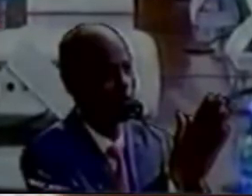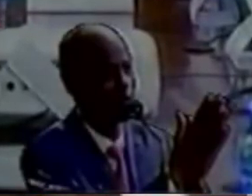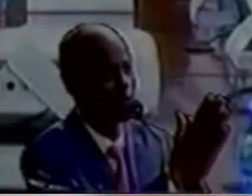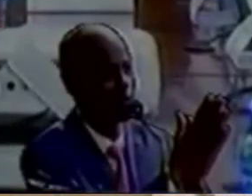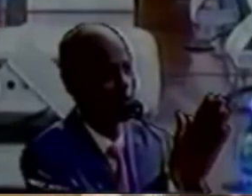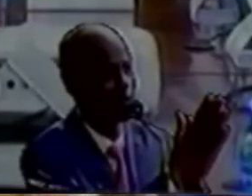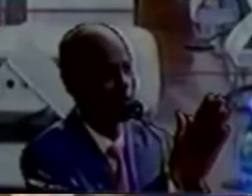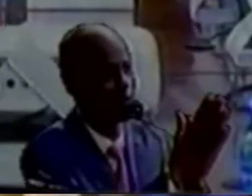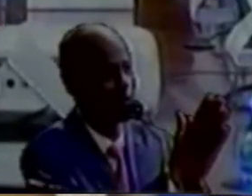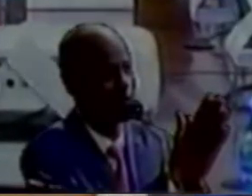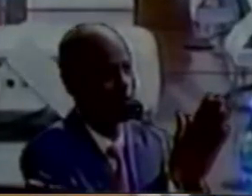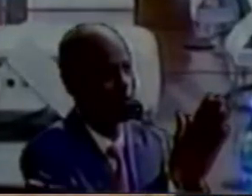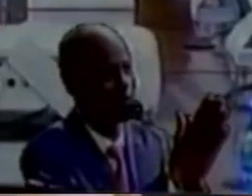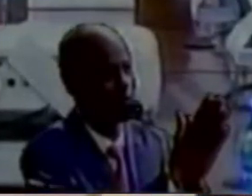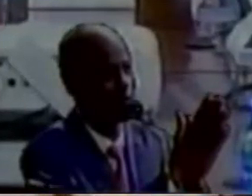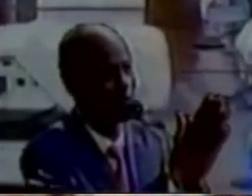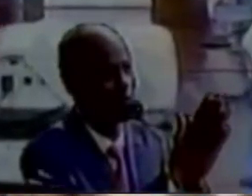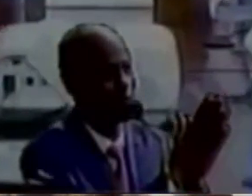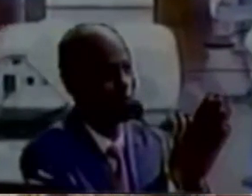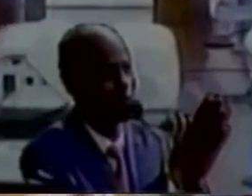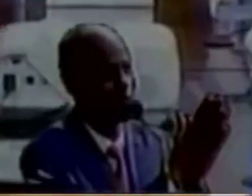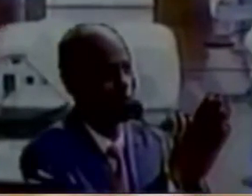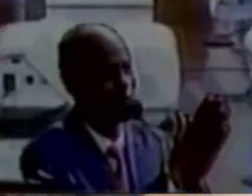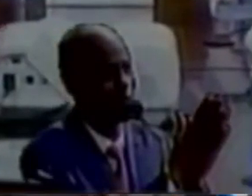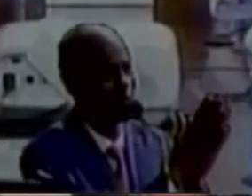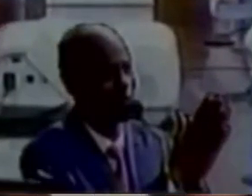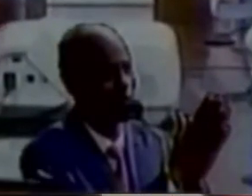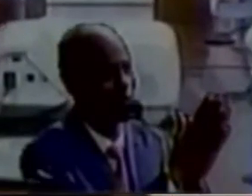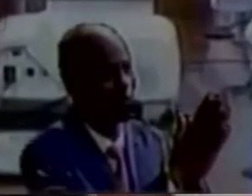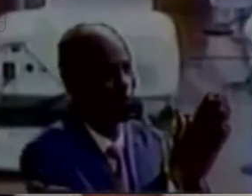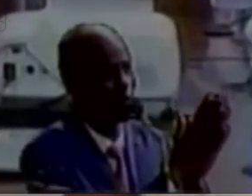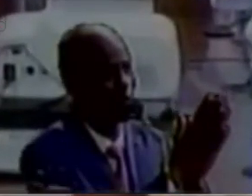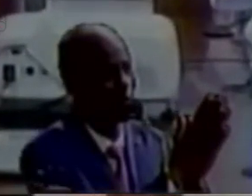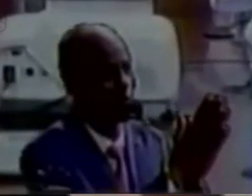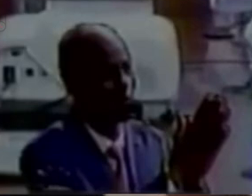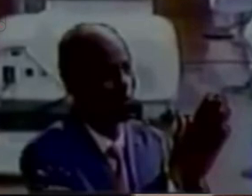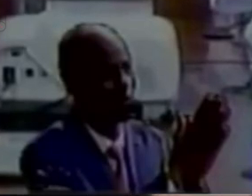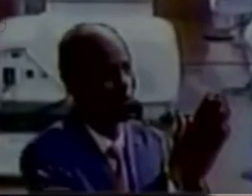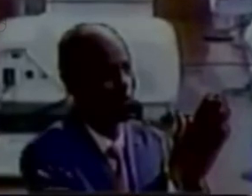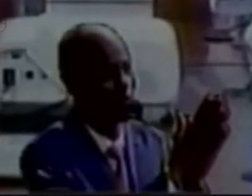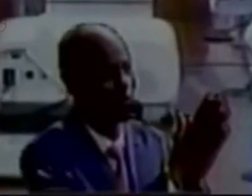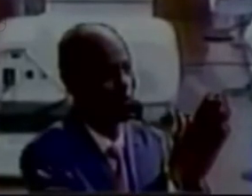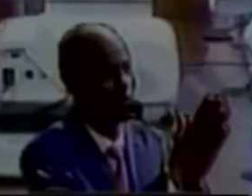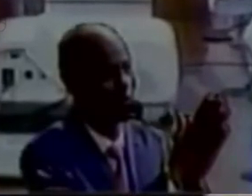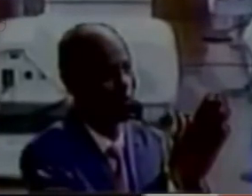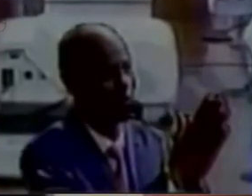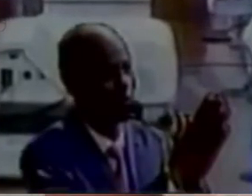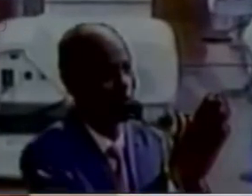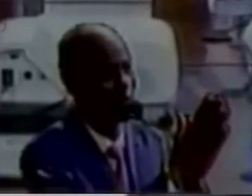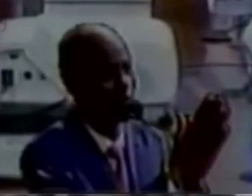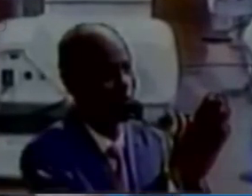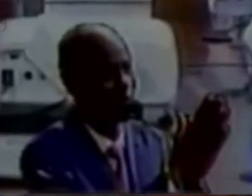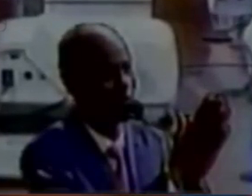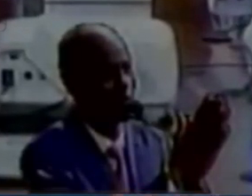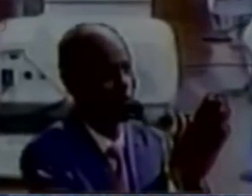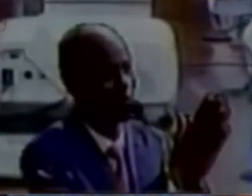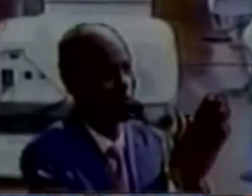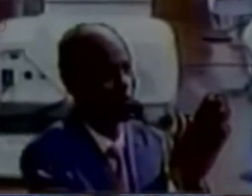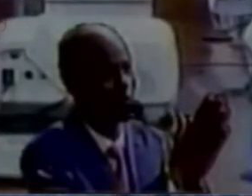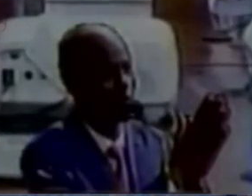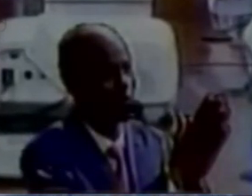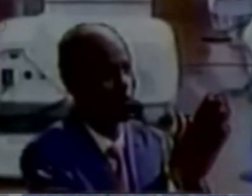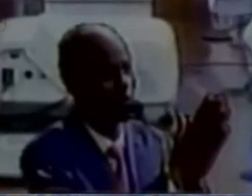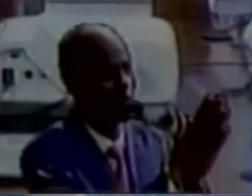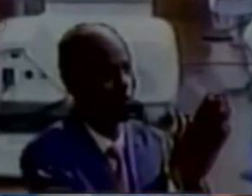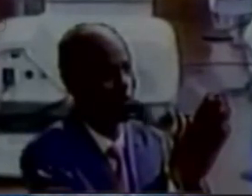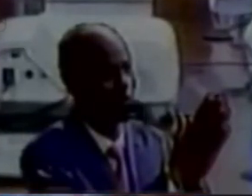préoccupants. Donc je vous garantis que même sur ces questions, nous sommes prêts à débattre. Rien n'est impossible,